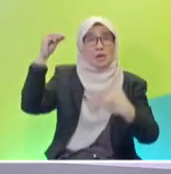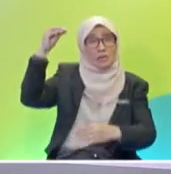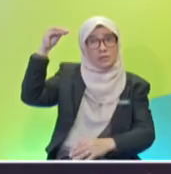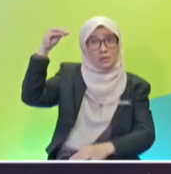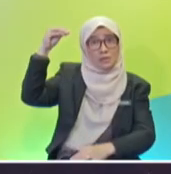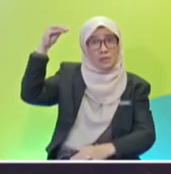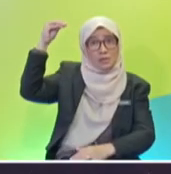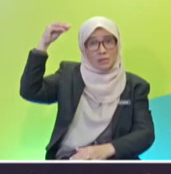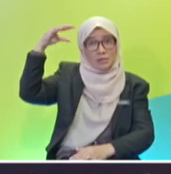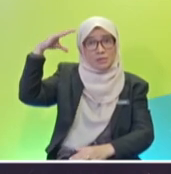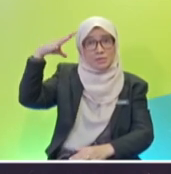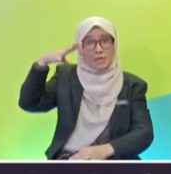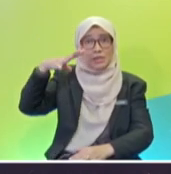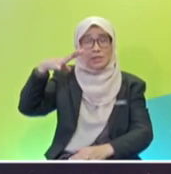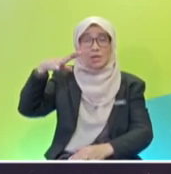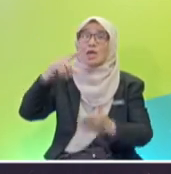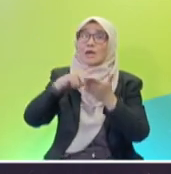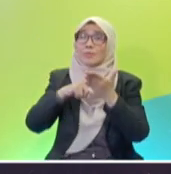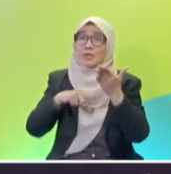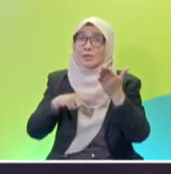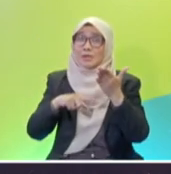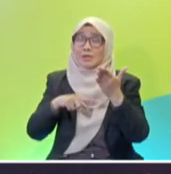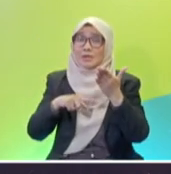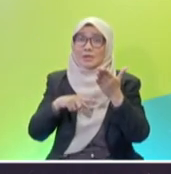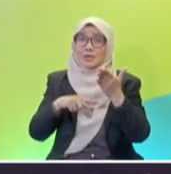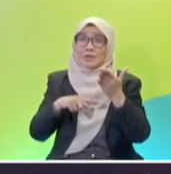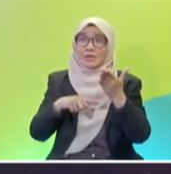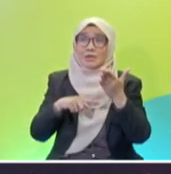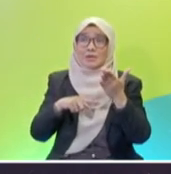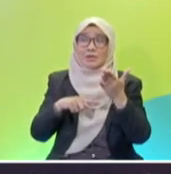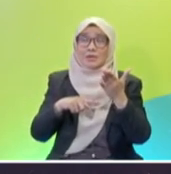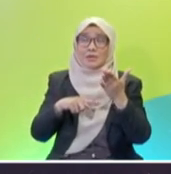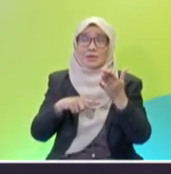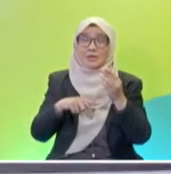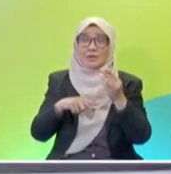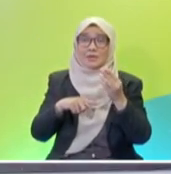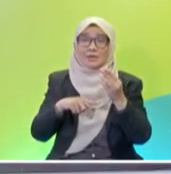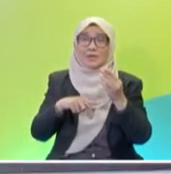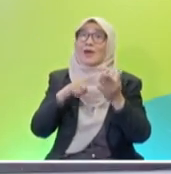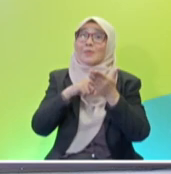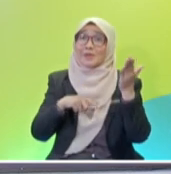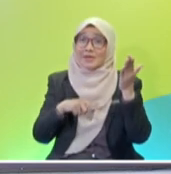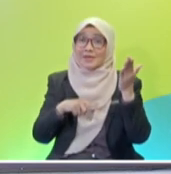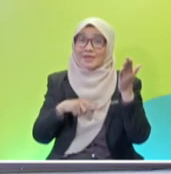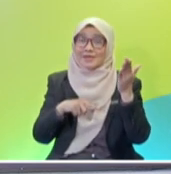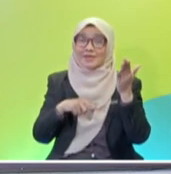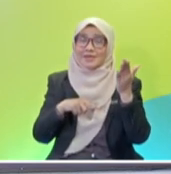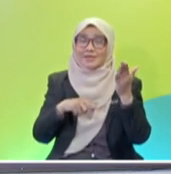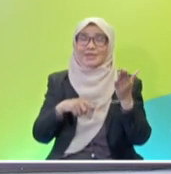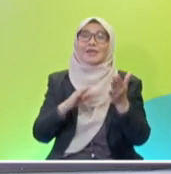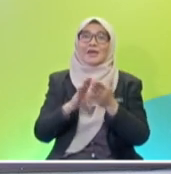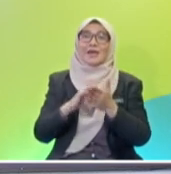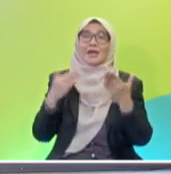Ha, kita persembahan nak, apa ya? Ha, pertunjukkan apa tu? Nak kita nak tengok sikit boleh tak cikgu? Maknanya pertunjukan itu